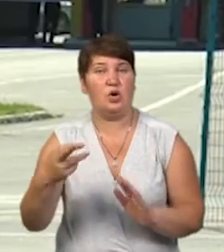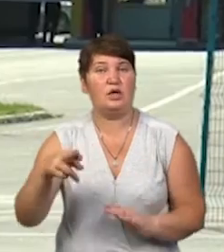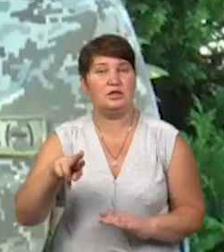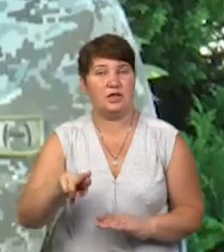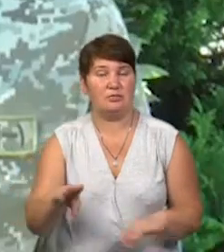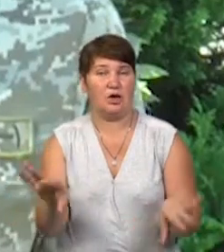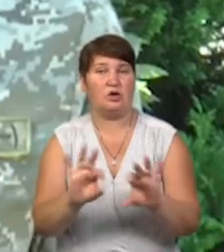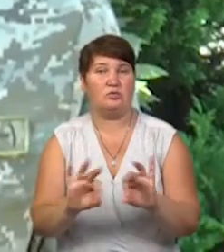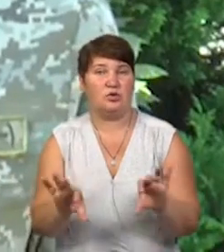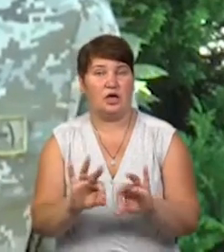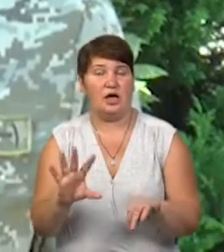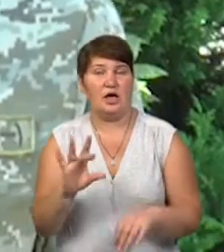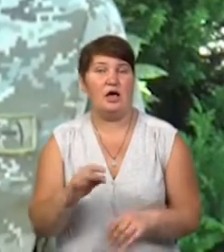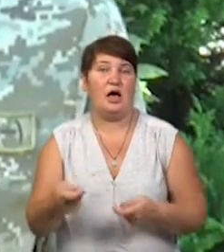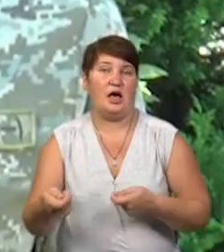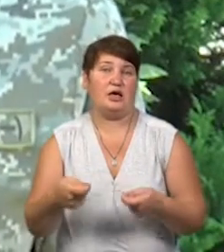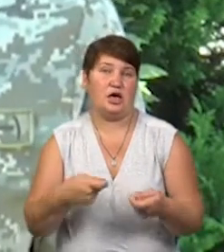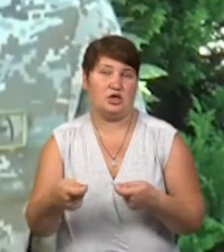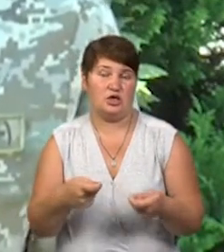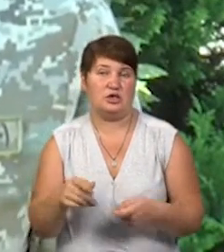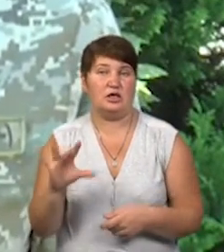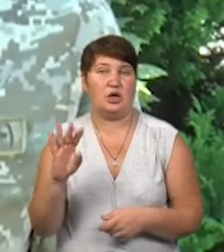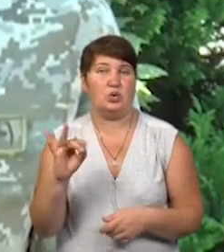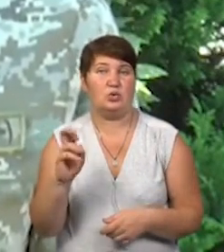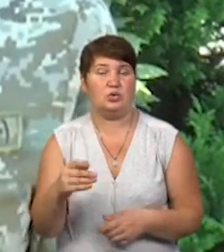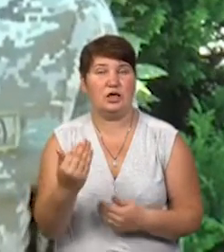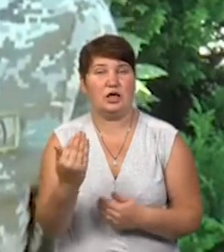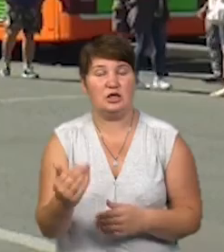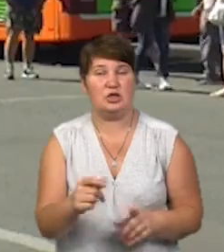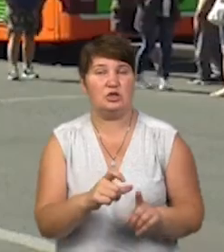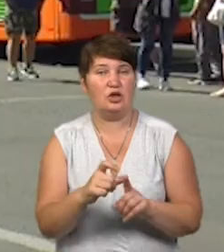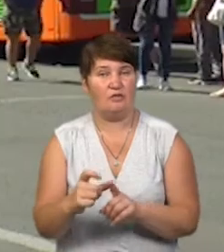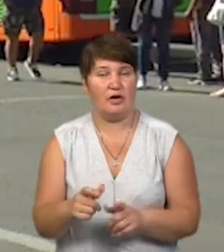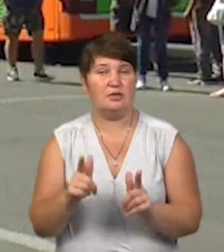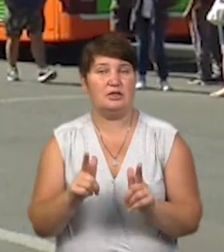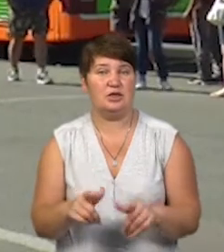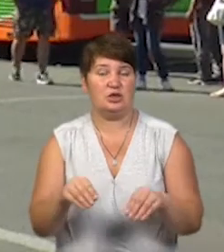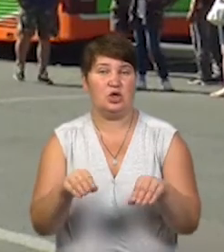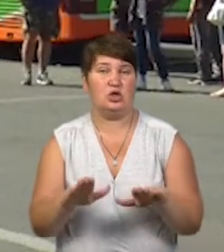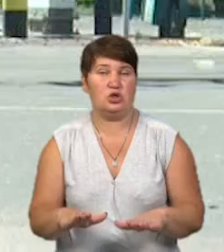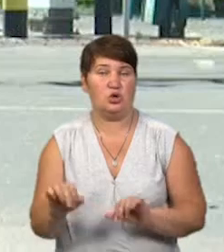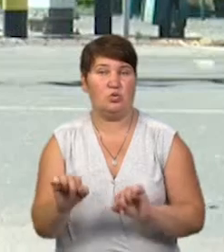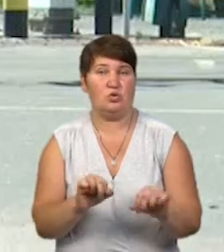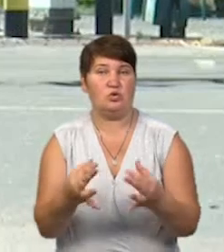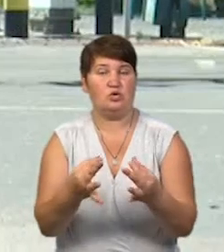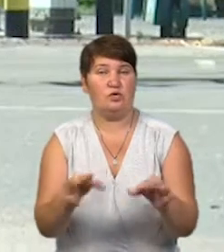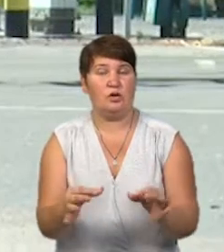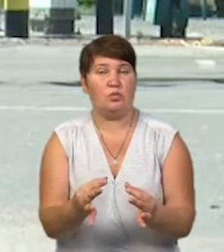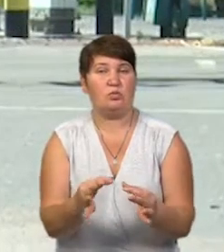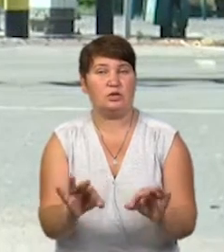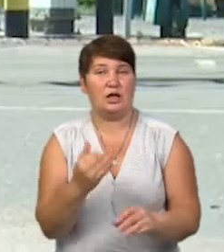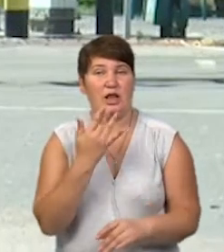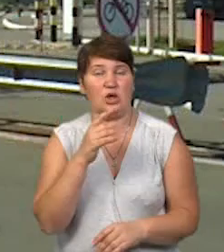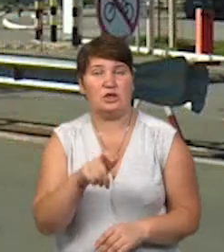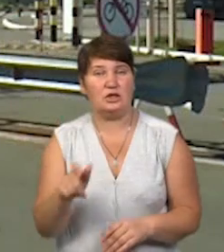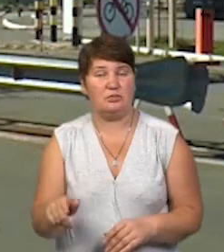речниця Чопського прикордонного загону Олена Трачук. За її словами, згідно з рішенням уряду, дозволено, зокрема, пропускати іноземних